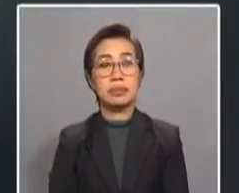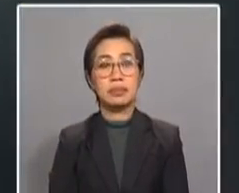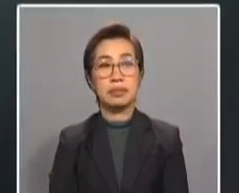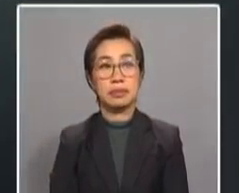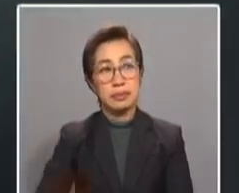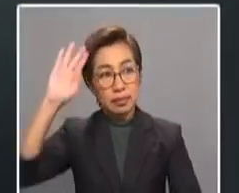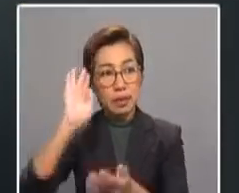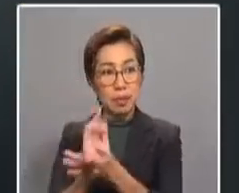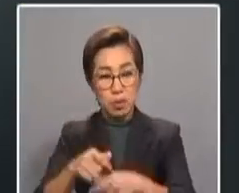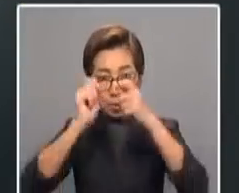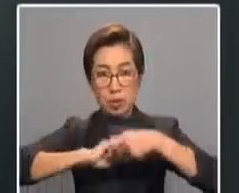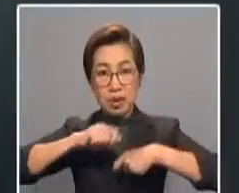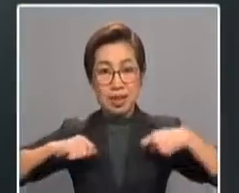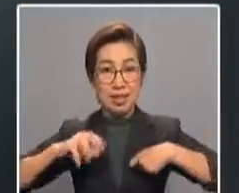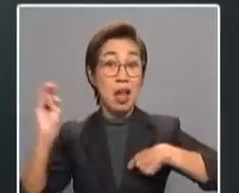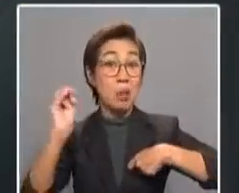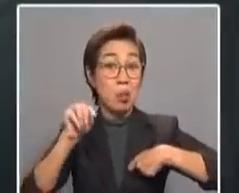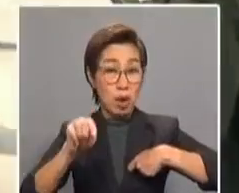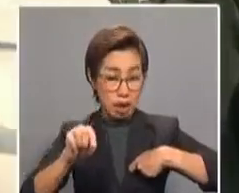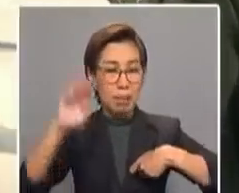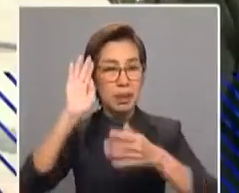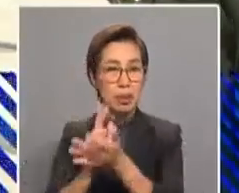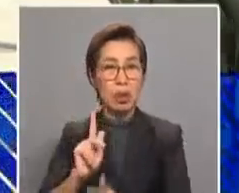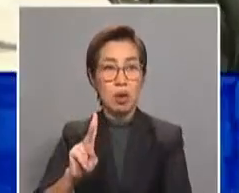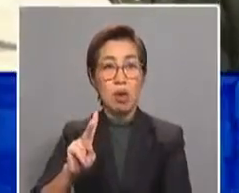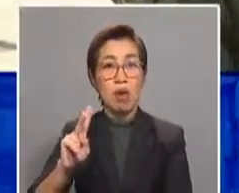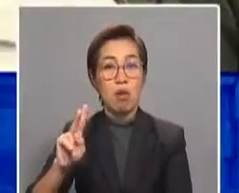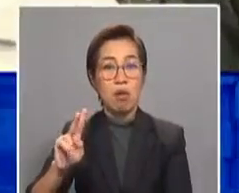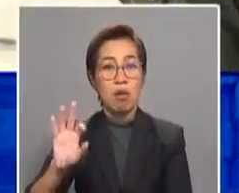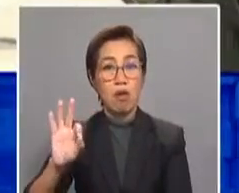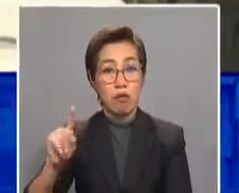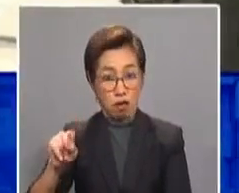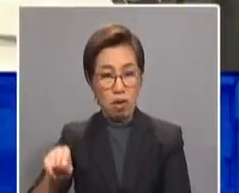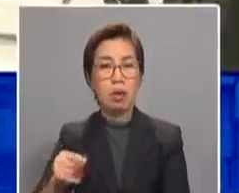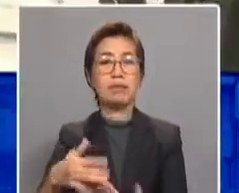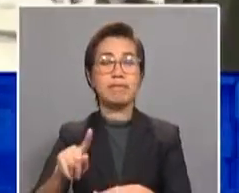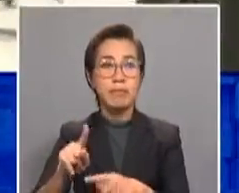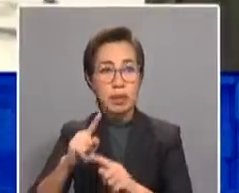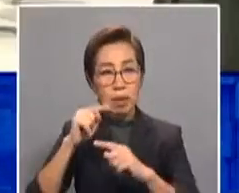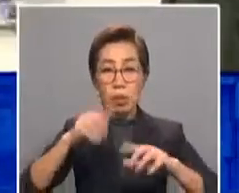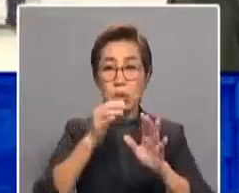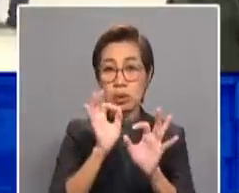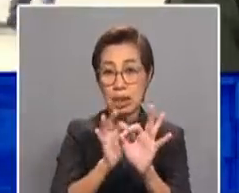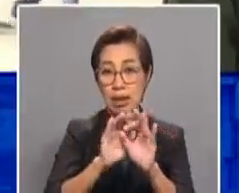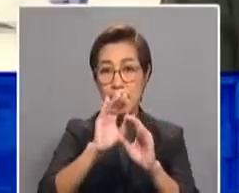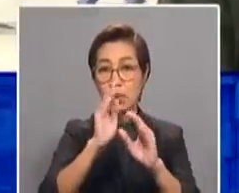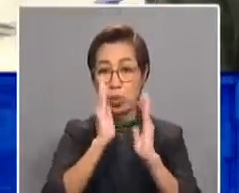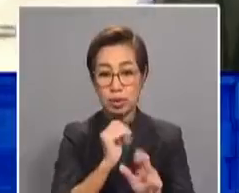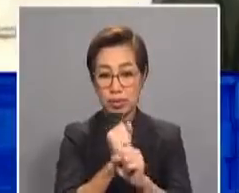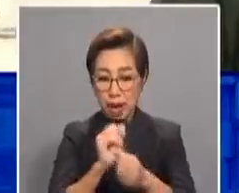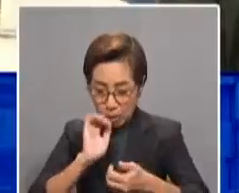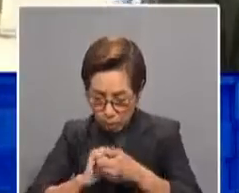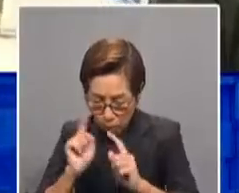เจ้าหน้าที่ตำรวจกองบัญชาการตำรวจนครบาล2ร่วมวางแผนกับทาง SCB สำนักงานใหญ่ในการจัดกำลังเจ้าหน้าที่ป้องกันไม่ให้กลุ่มผู้